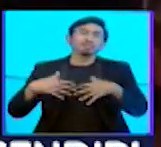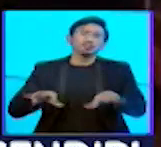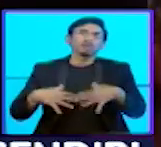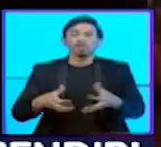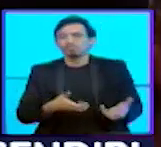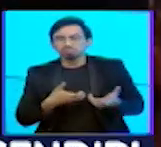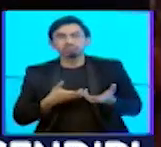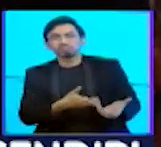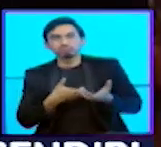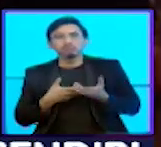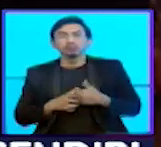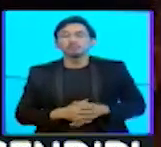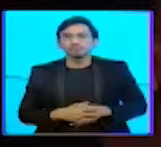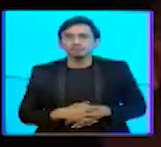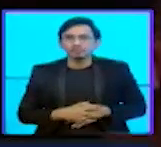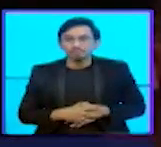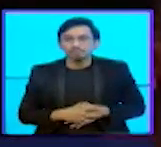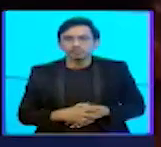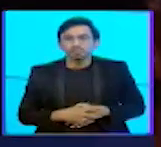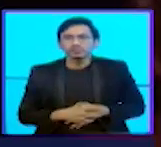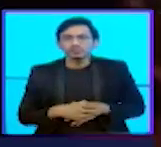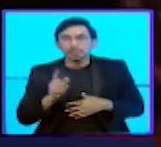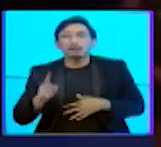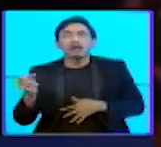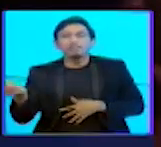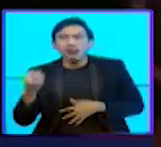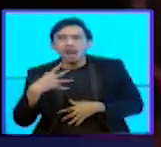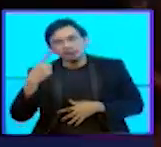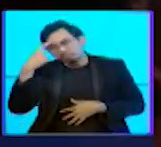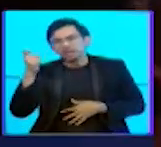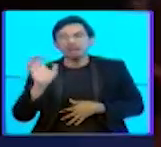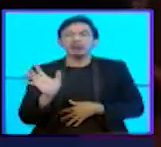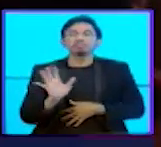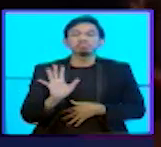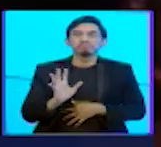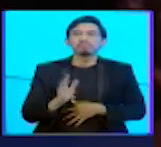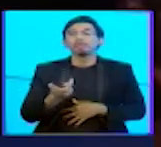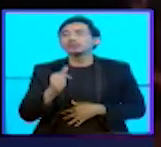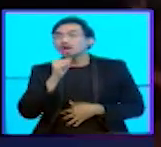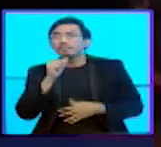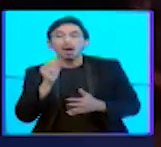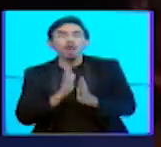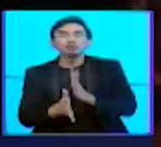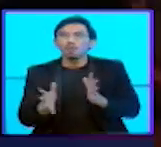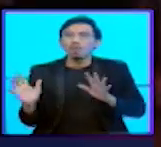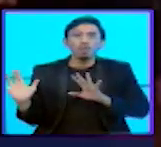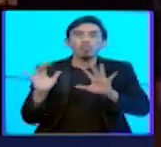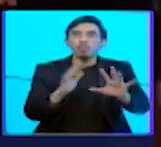Di awalnya sudah disampaikan, tapi ada yang dari satu kampung orang yang tidak dikenal ini datang sendiri, mau ngambil